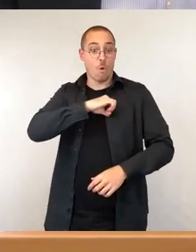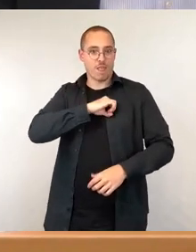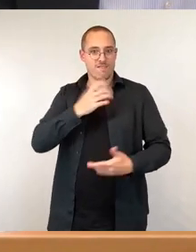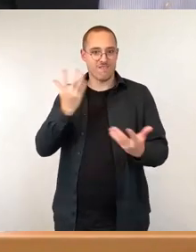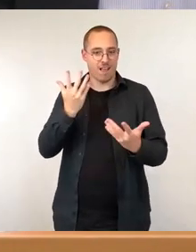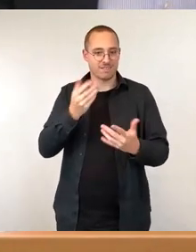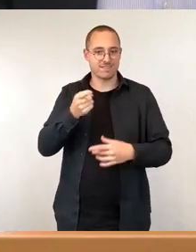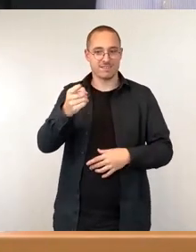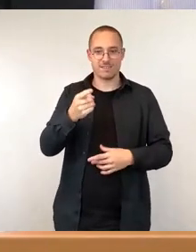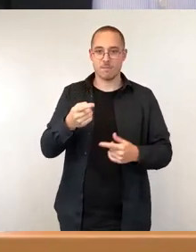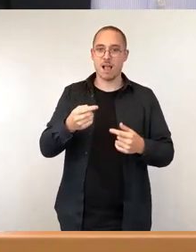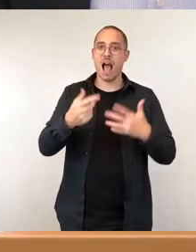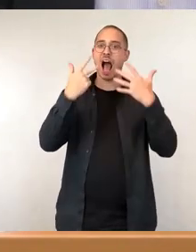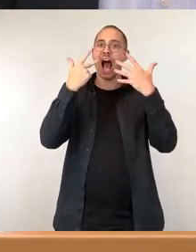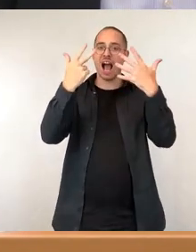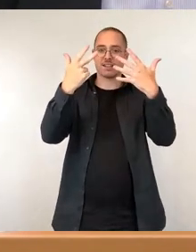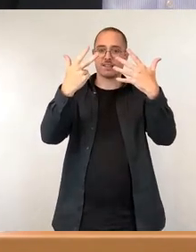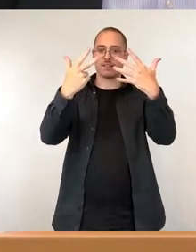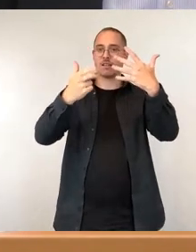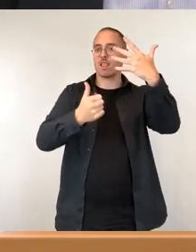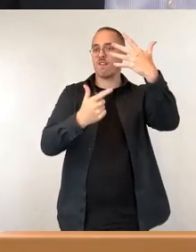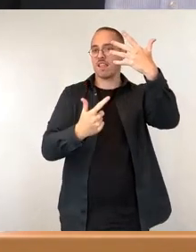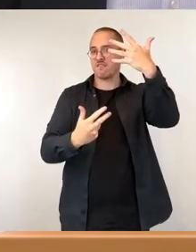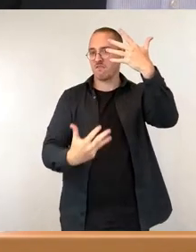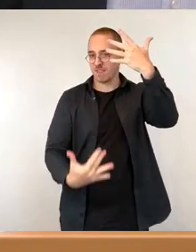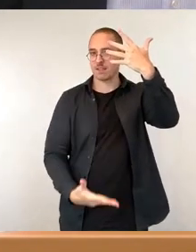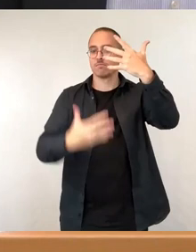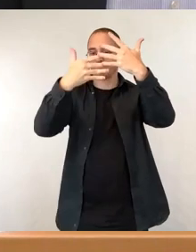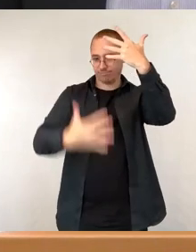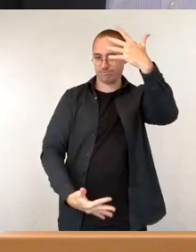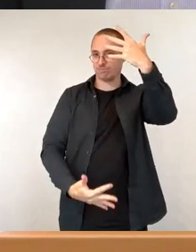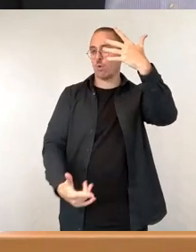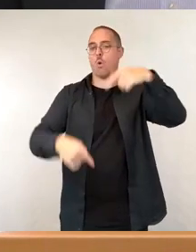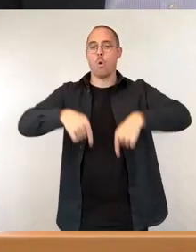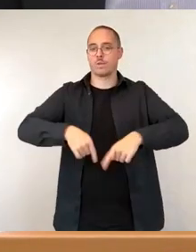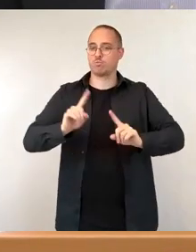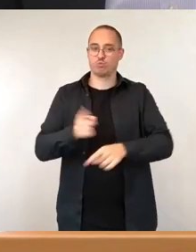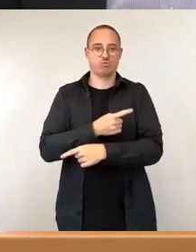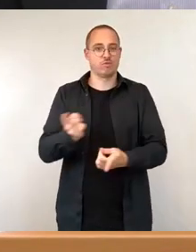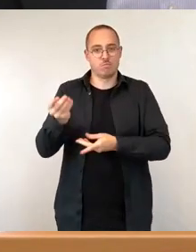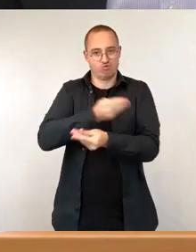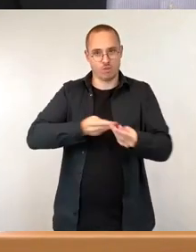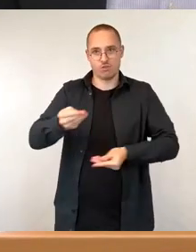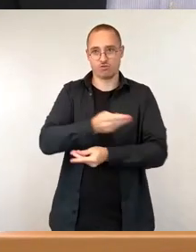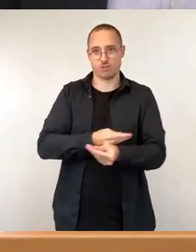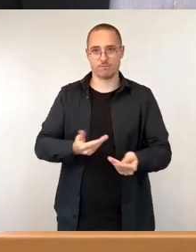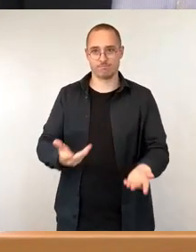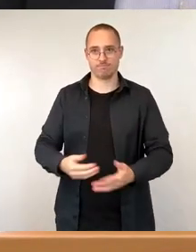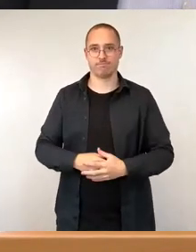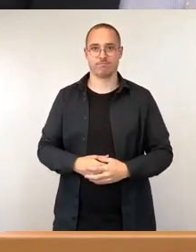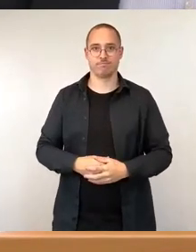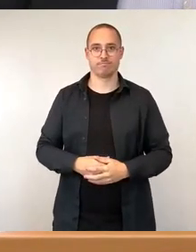Punkte unter 8 Umbesetzung heute hier nicht behandeln. Werten?